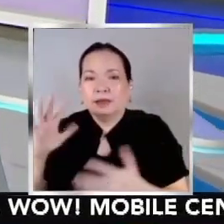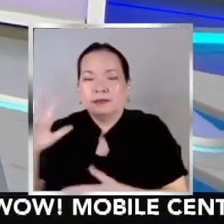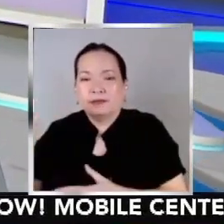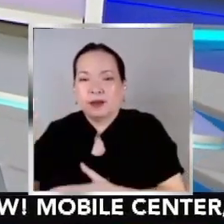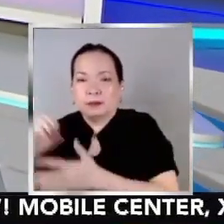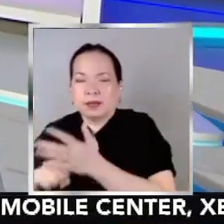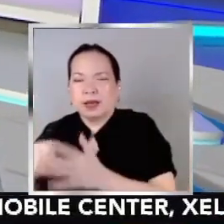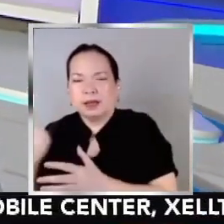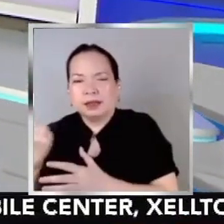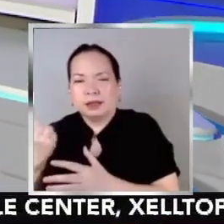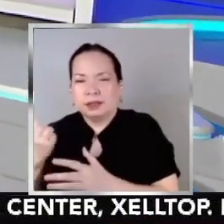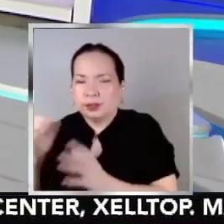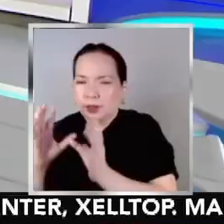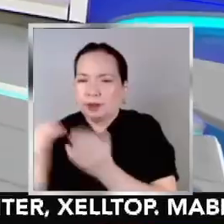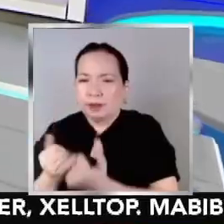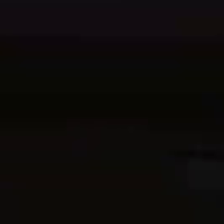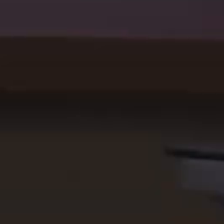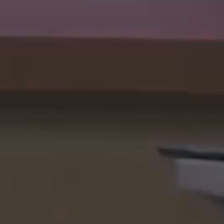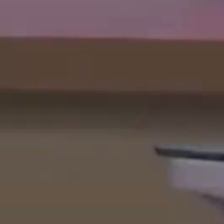kumpanya.